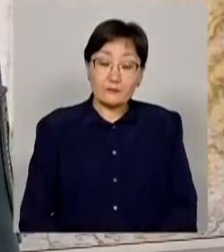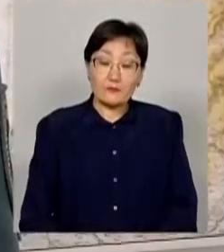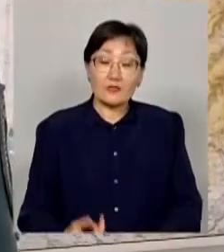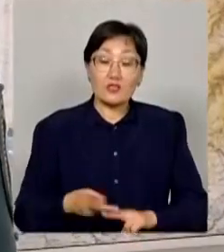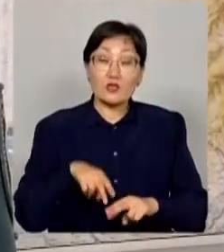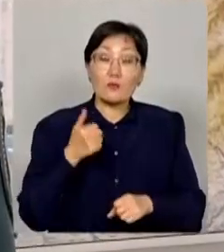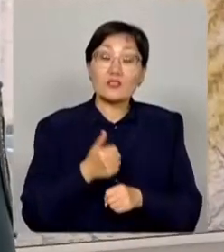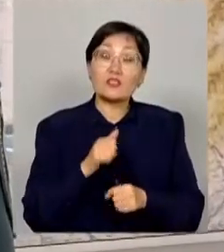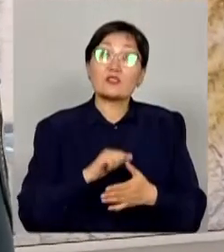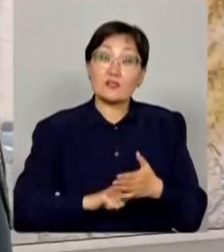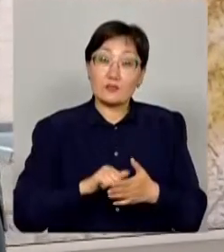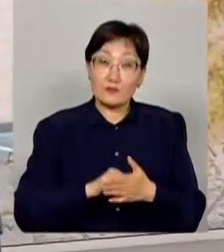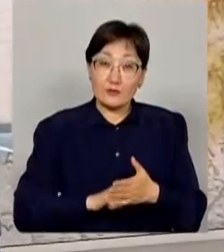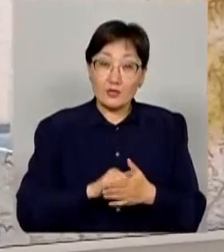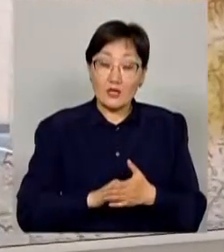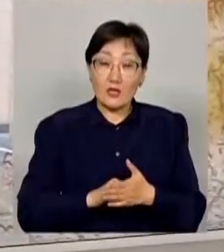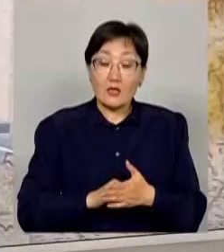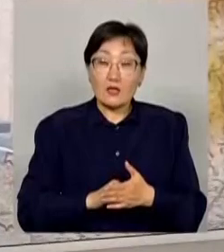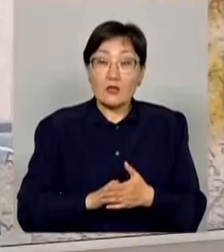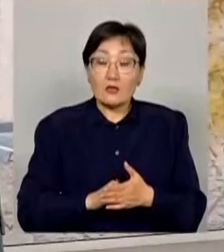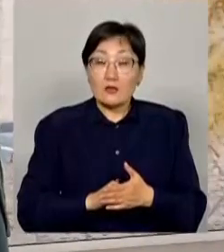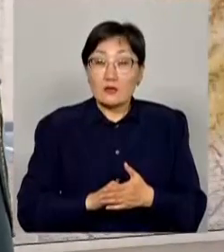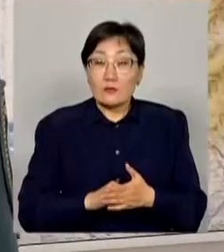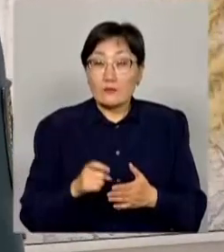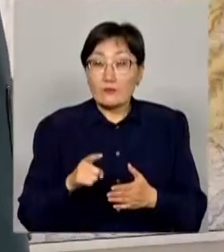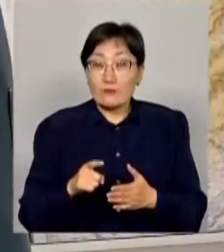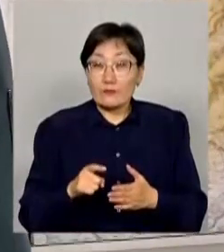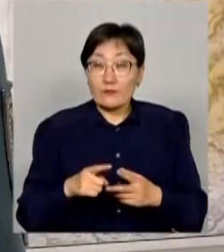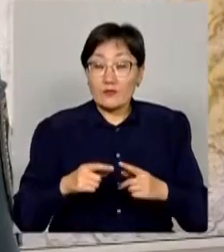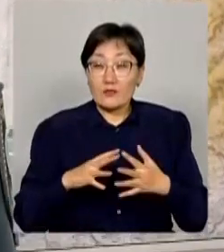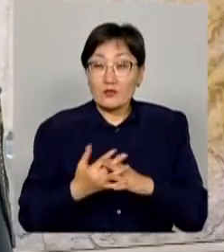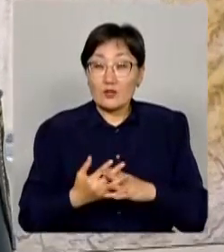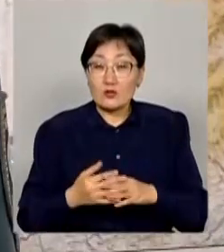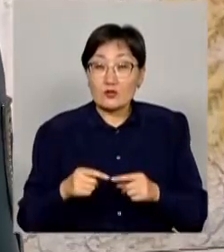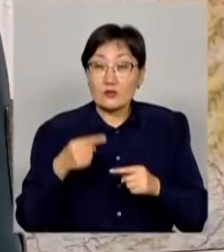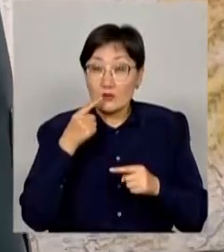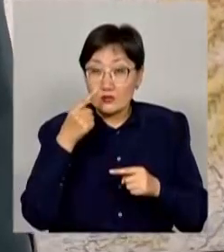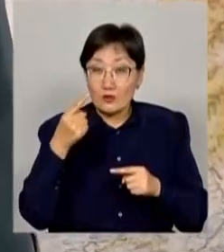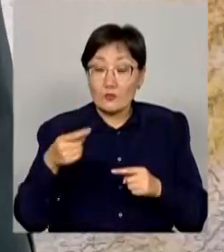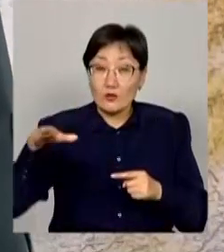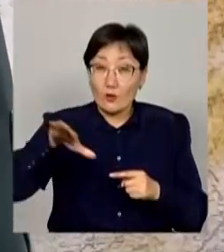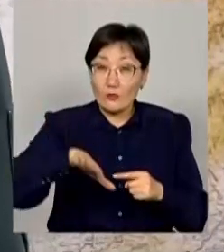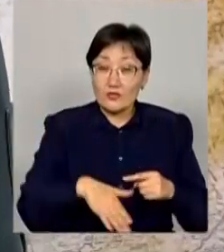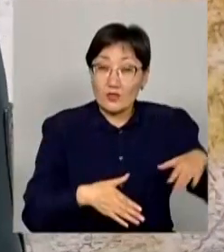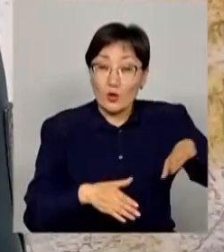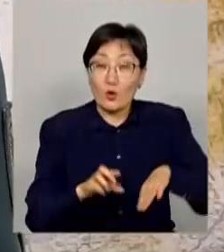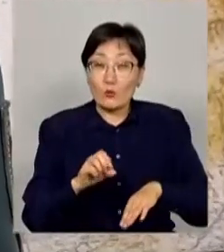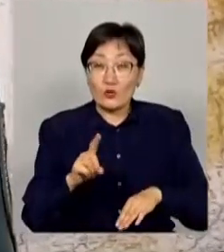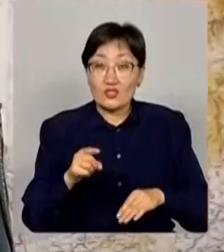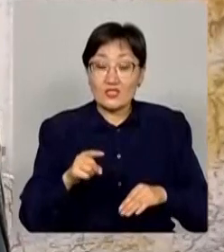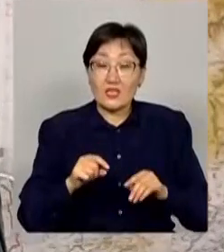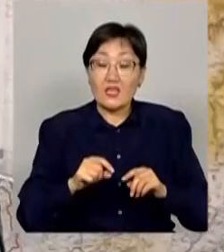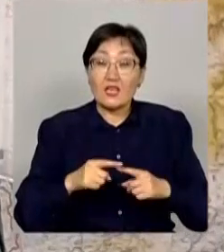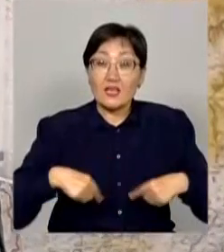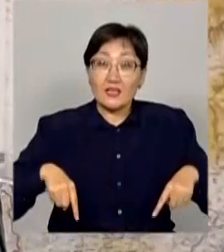Бұның негізгі себебі Сағанбар елді мекенінің жоғары жағында орналасқан тау беткейіндегі боз каналының